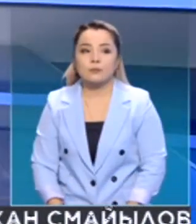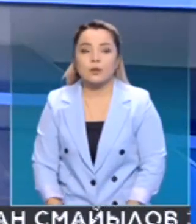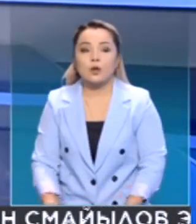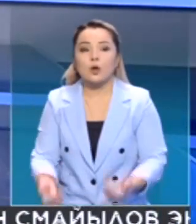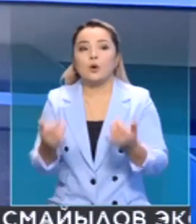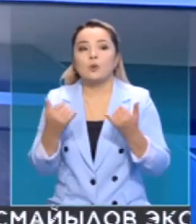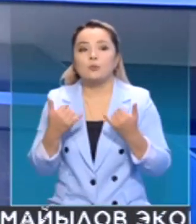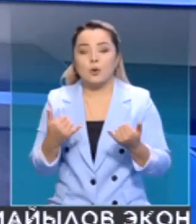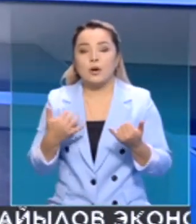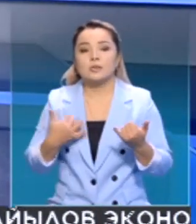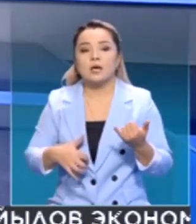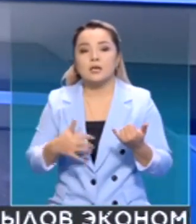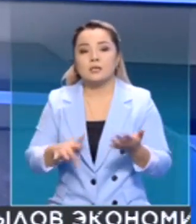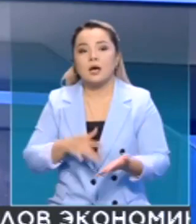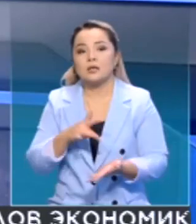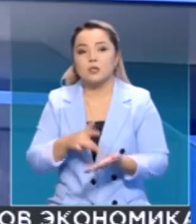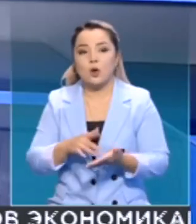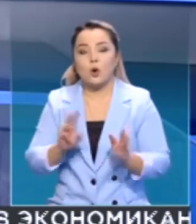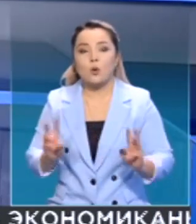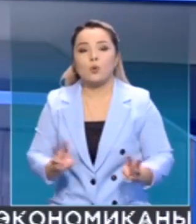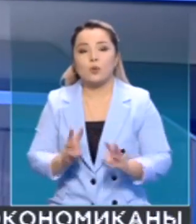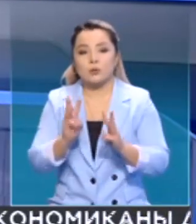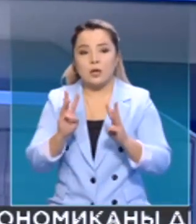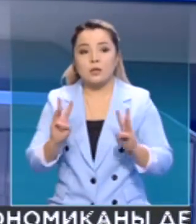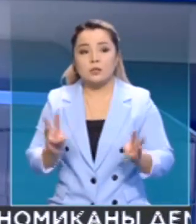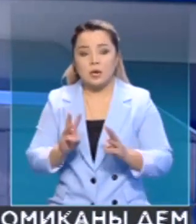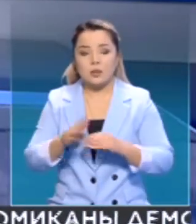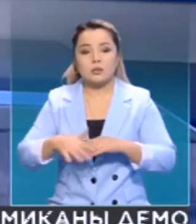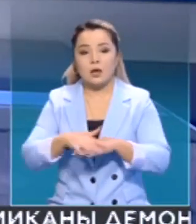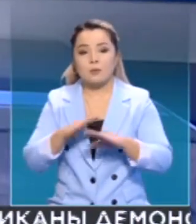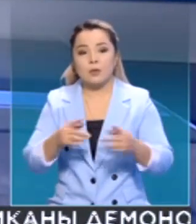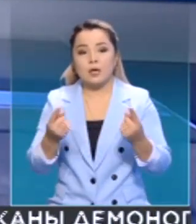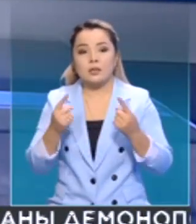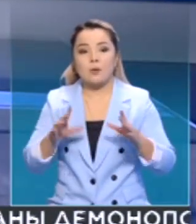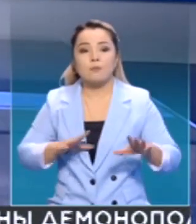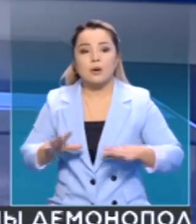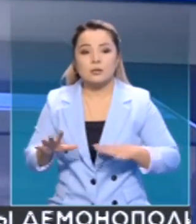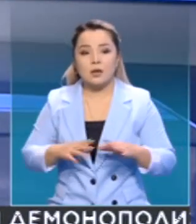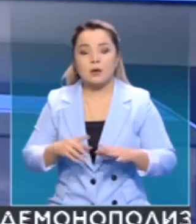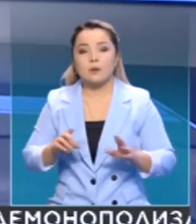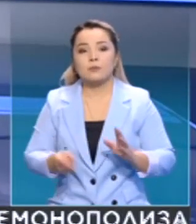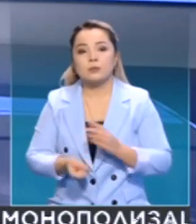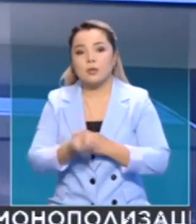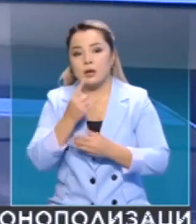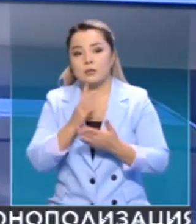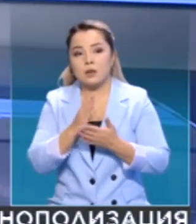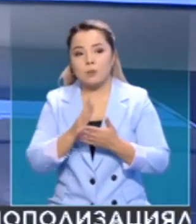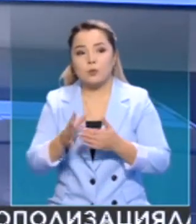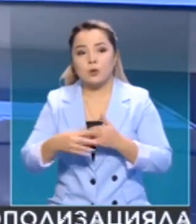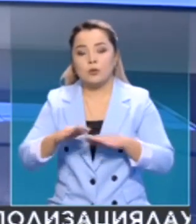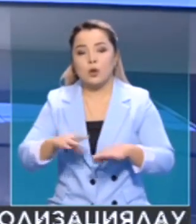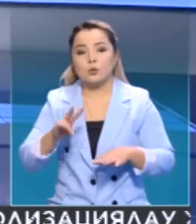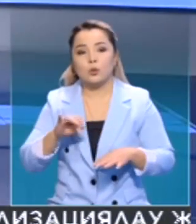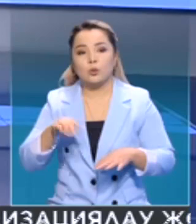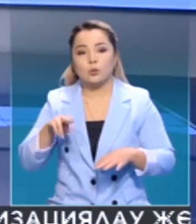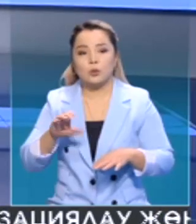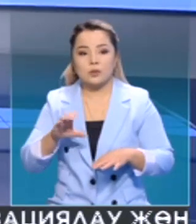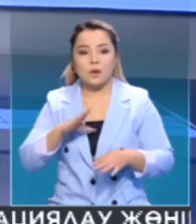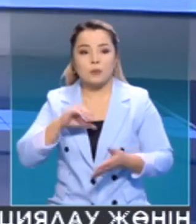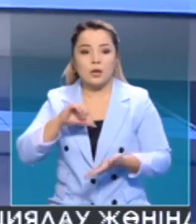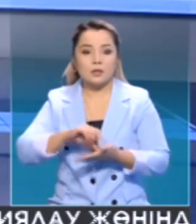Бүгін таңертең Тараз қаласында өрт шықты. Қызыл жалын қаладағы ірі базарлардың бірін шарпыған. Өңірдегі әріптесім Нұрдос